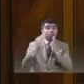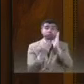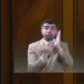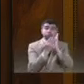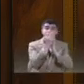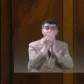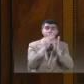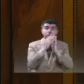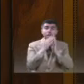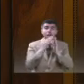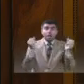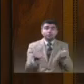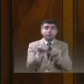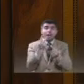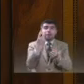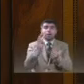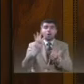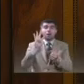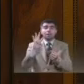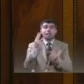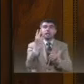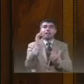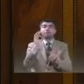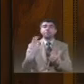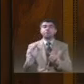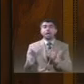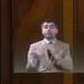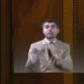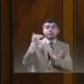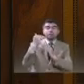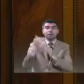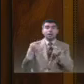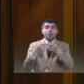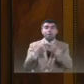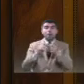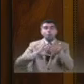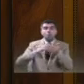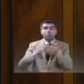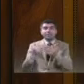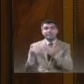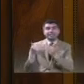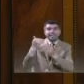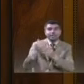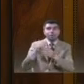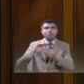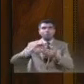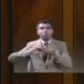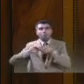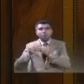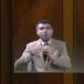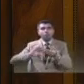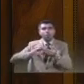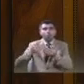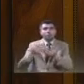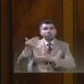مهمة خلال سنة 2014 3%، والتحكم في التضخم 0.4%، وتحسين عجز الميزان